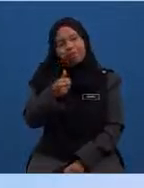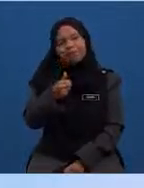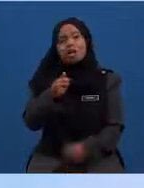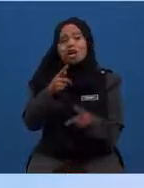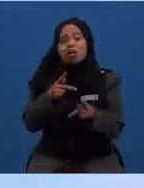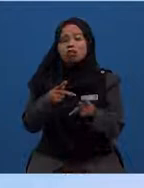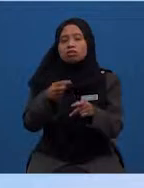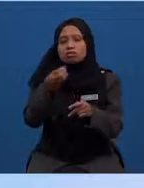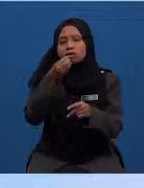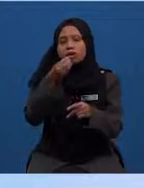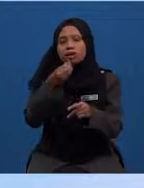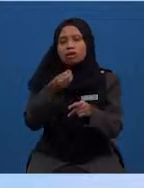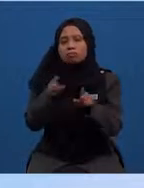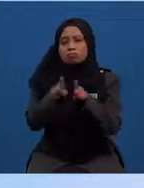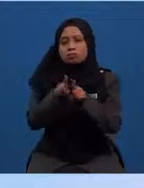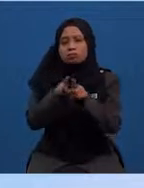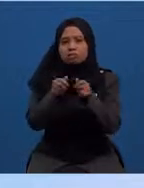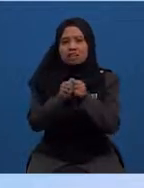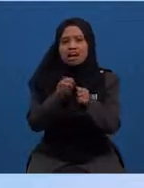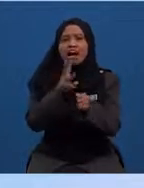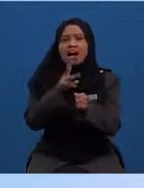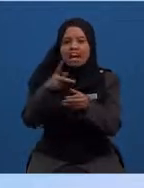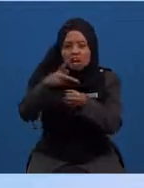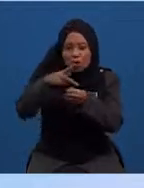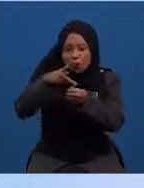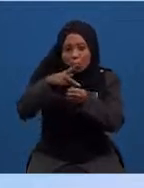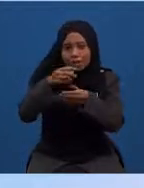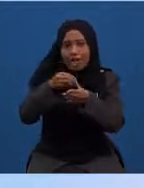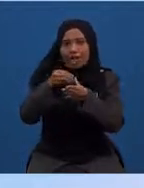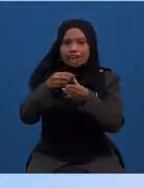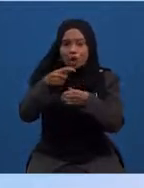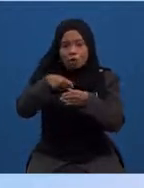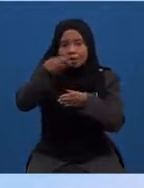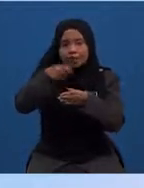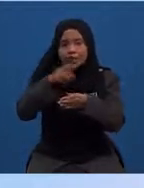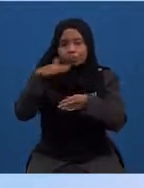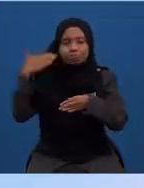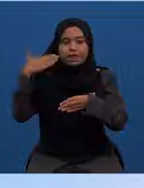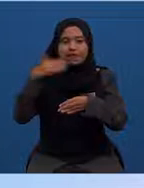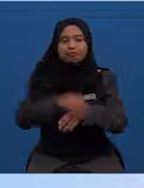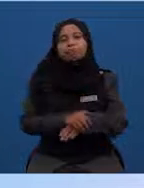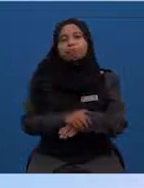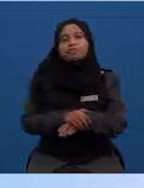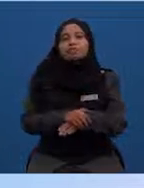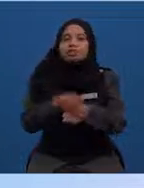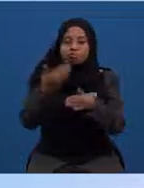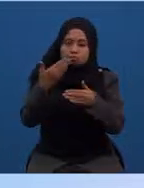ini dimakan bersama-sama dengan air kopi atau teh panas.